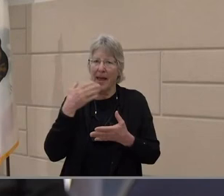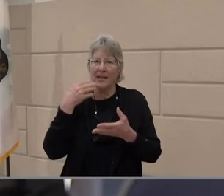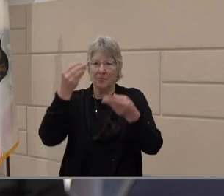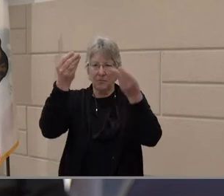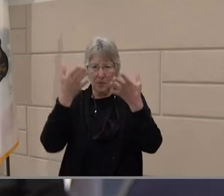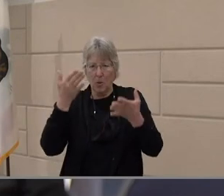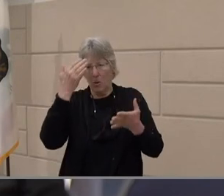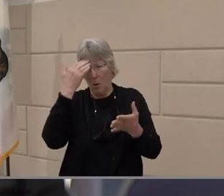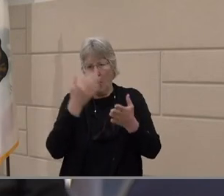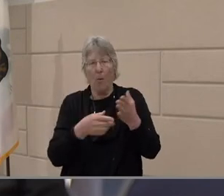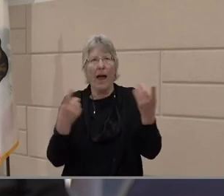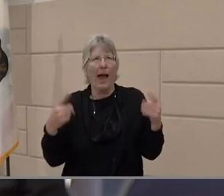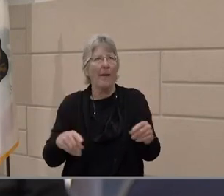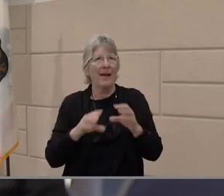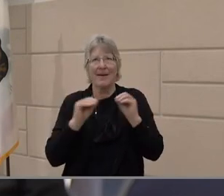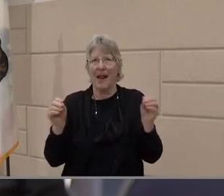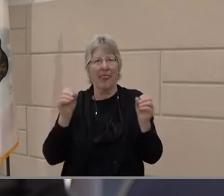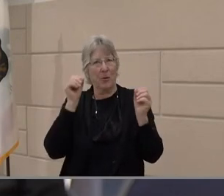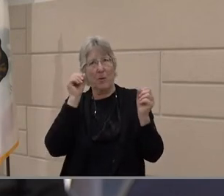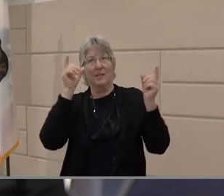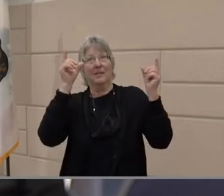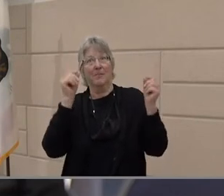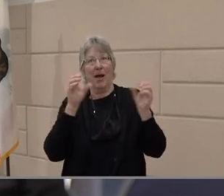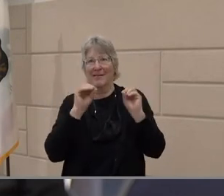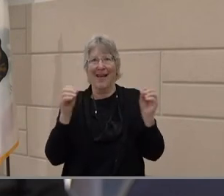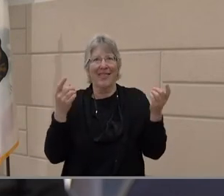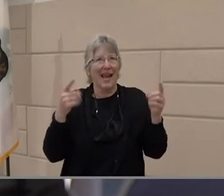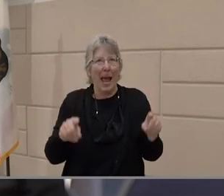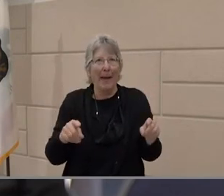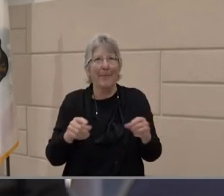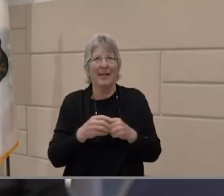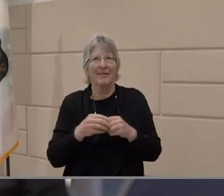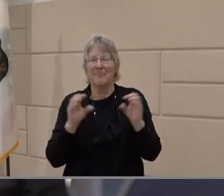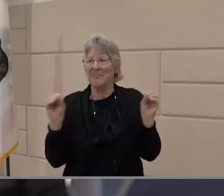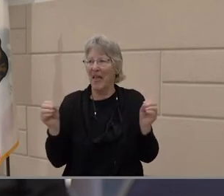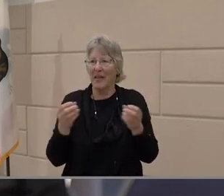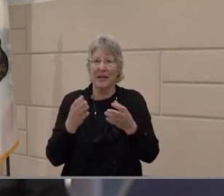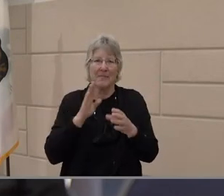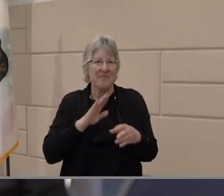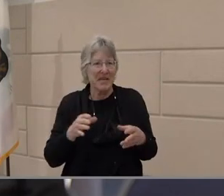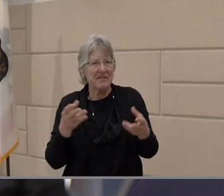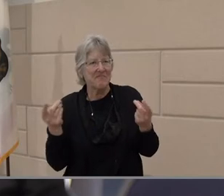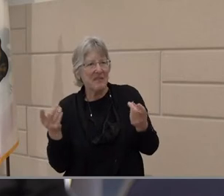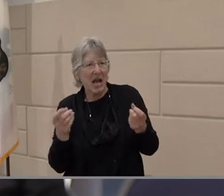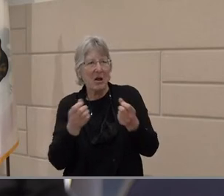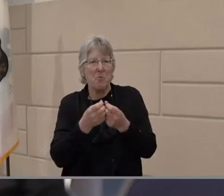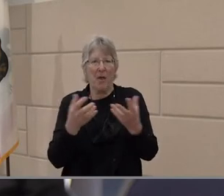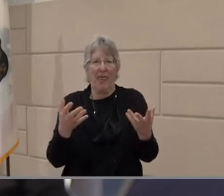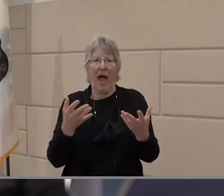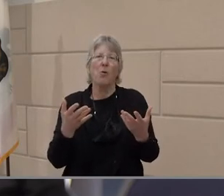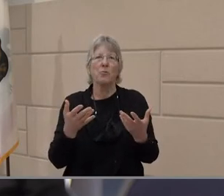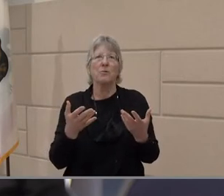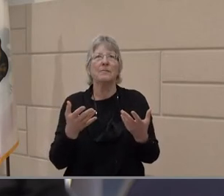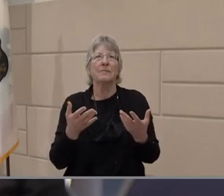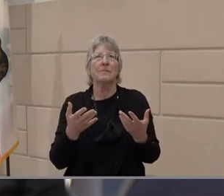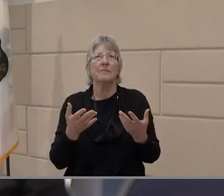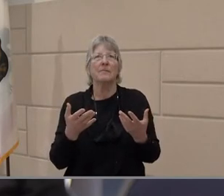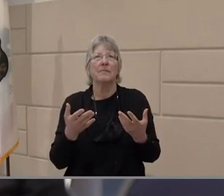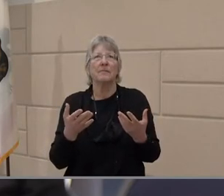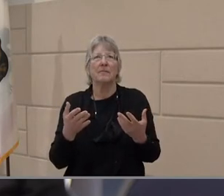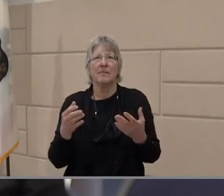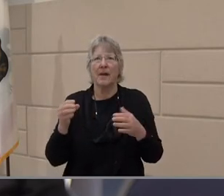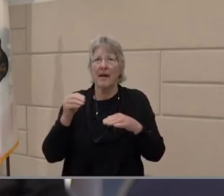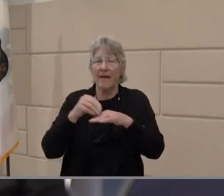ការអ្វីដែលបានកើតឡើងវាមិនមែនជារឿងមួយគួរឲ្យភ្ញាក់ផ្អើលទេមិនមែនជារឿងដែល